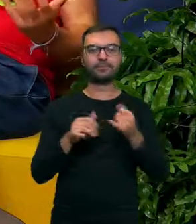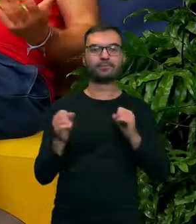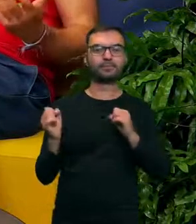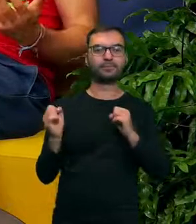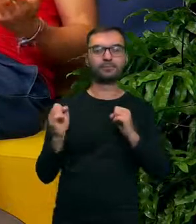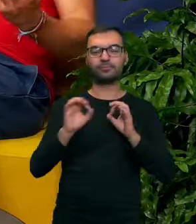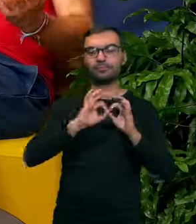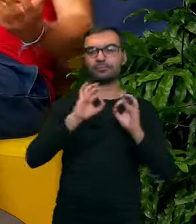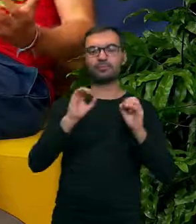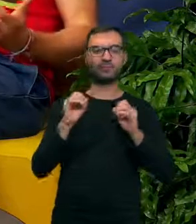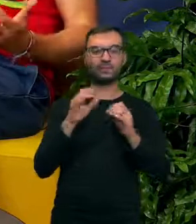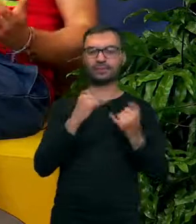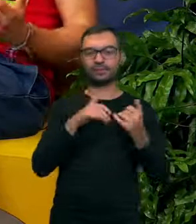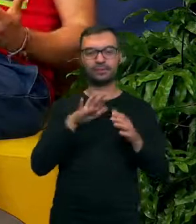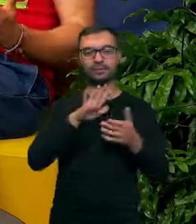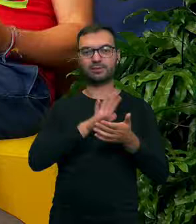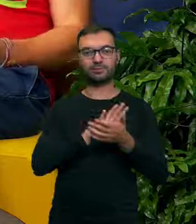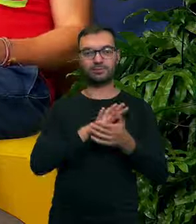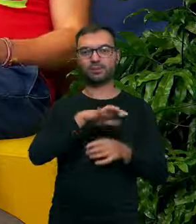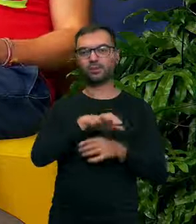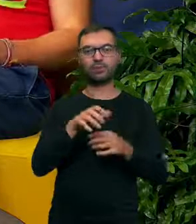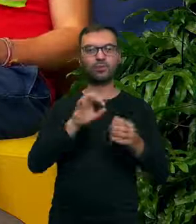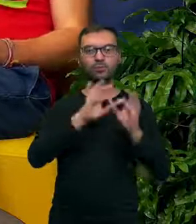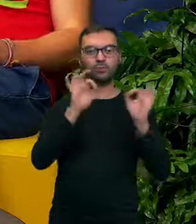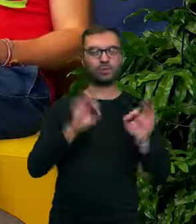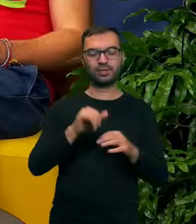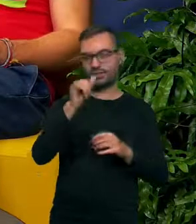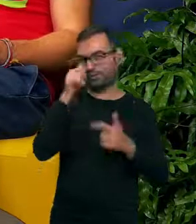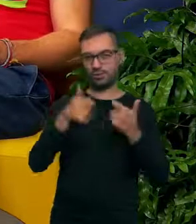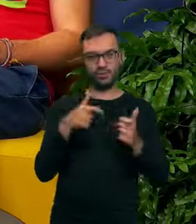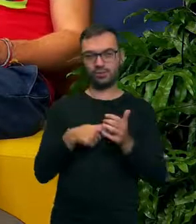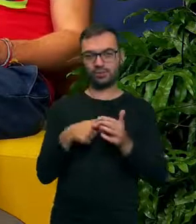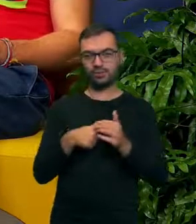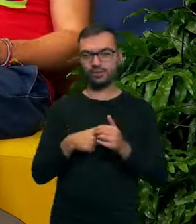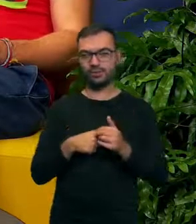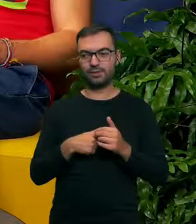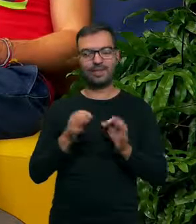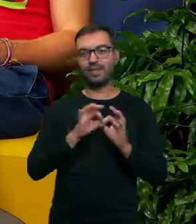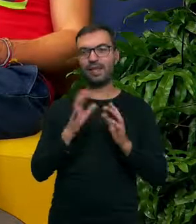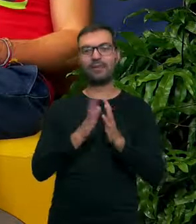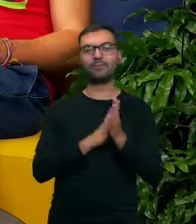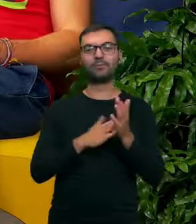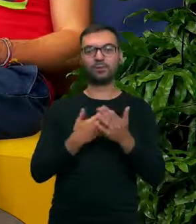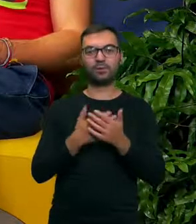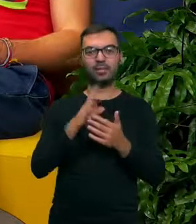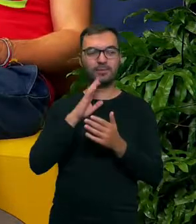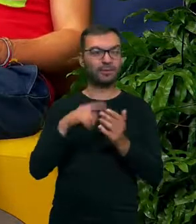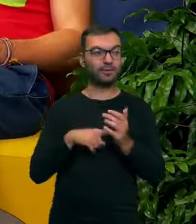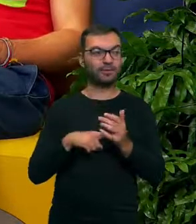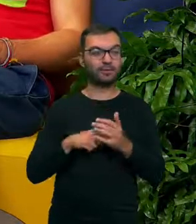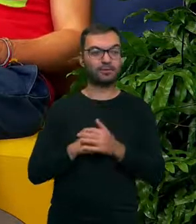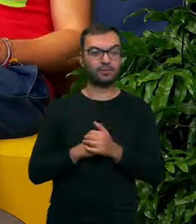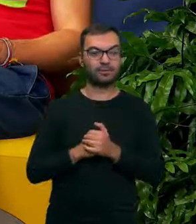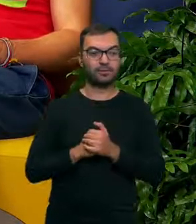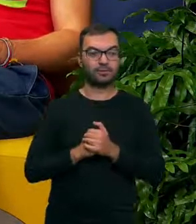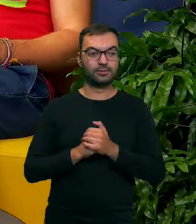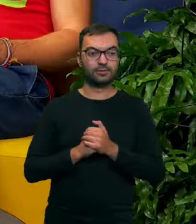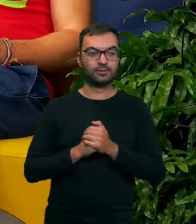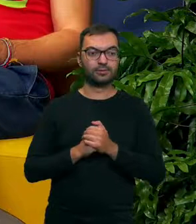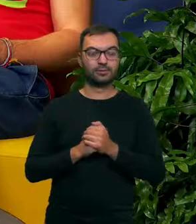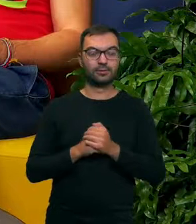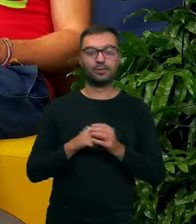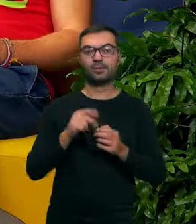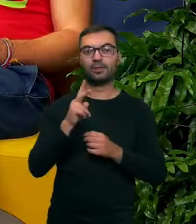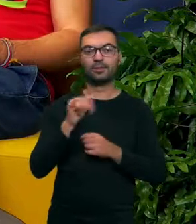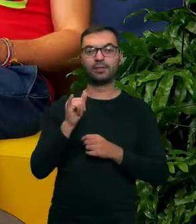rodzaju sztuki nie da się tego aż tak zrobić. No to najbardziej takim modelowym przykładem jest chyba to,